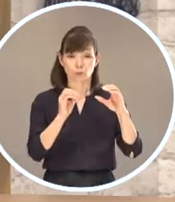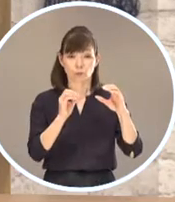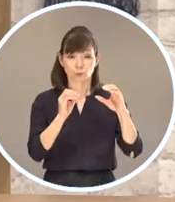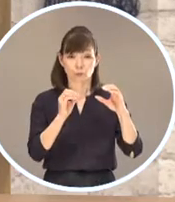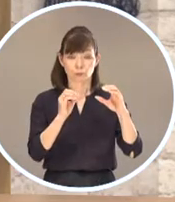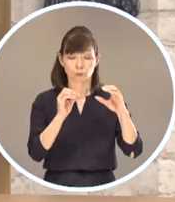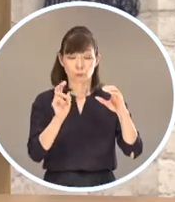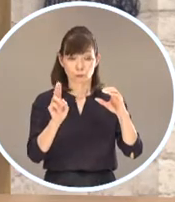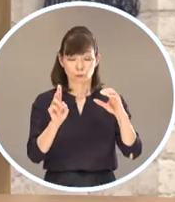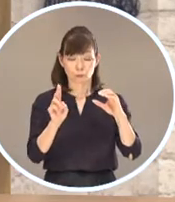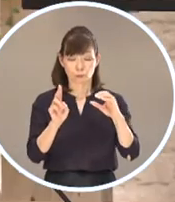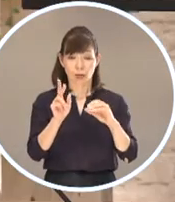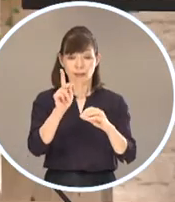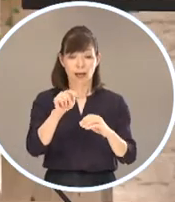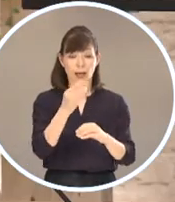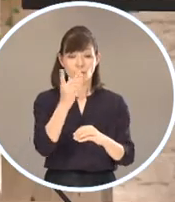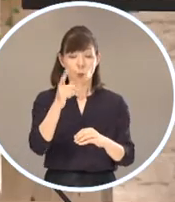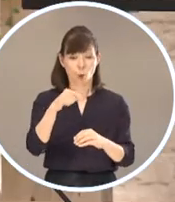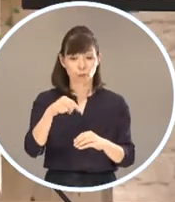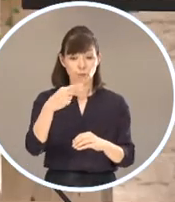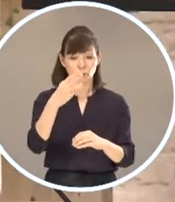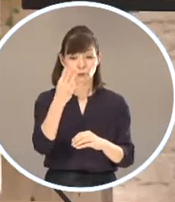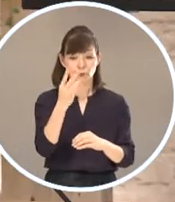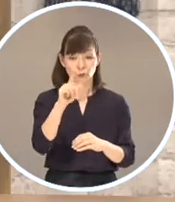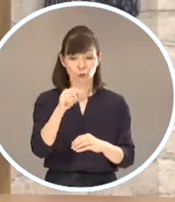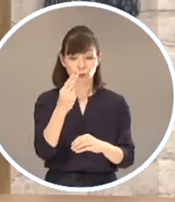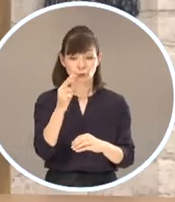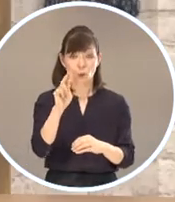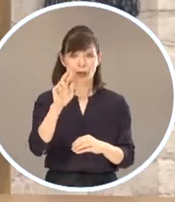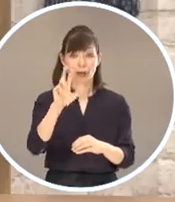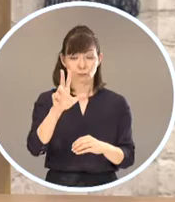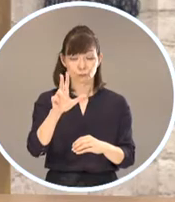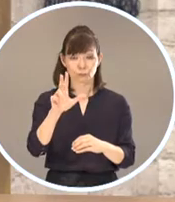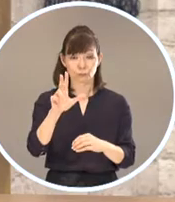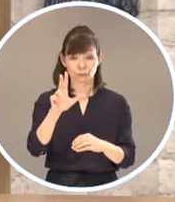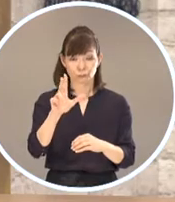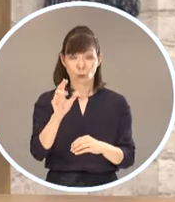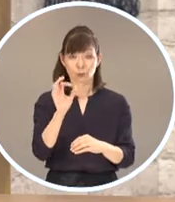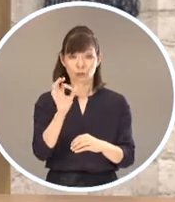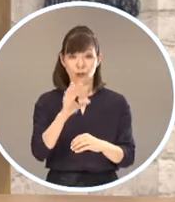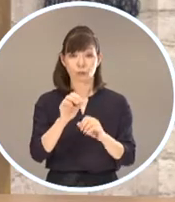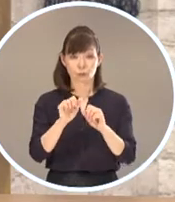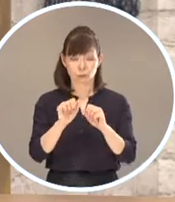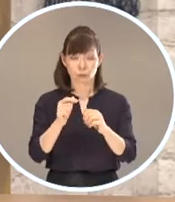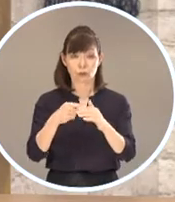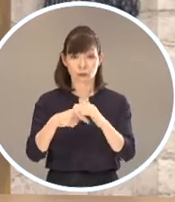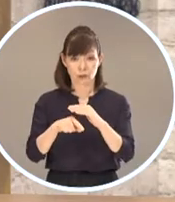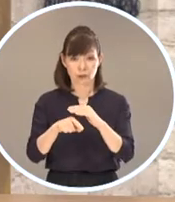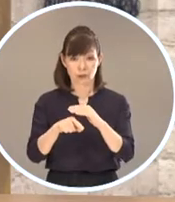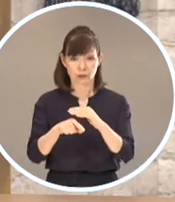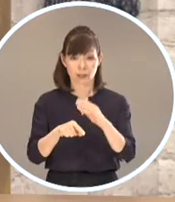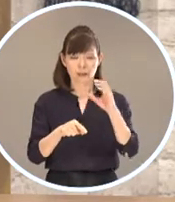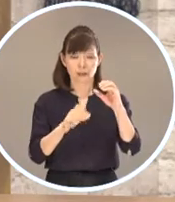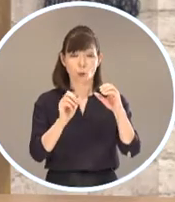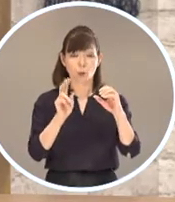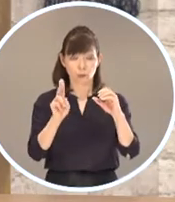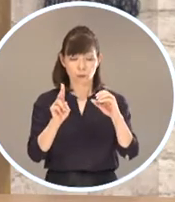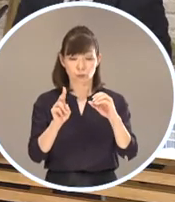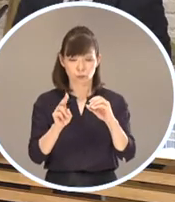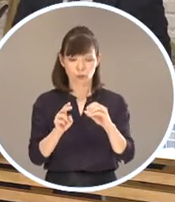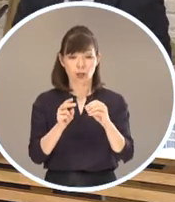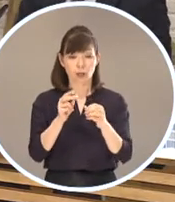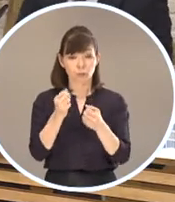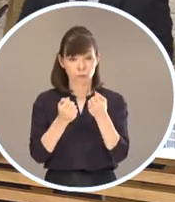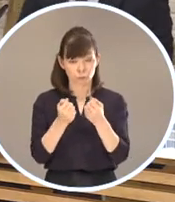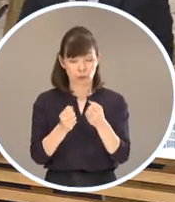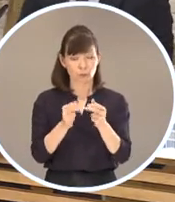はカーボンをニュートラルにするということなんです。まあ、カーボンっていうのは簡単に言うと CO2 なんかを中心にした温室効果ガス